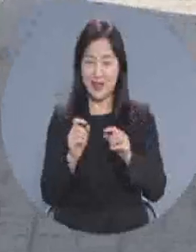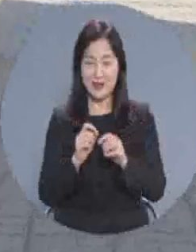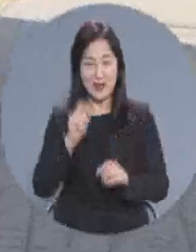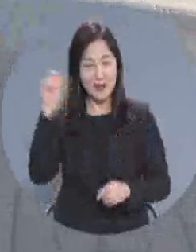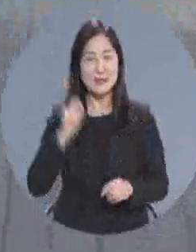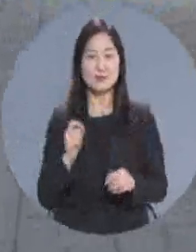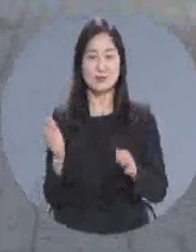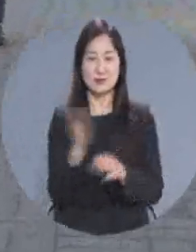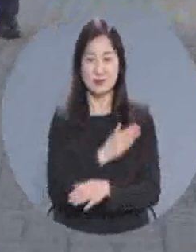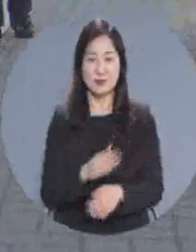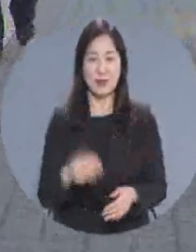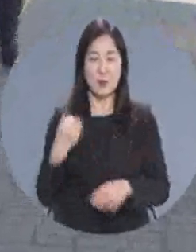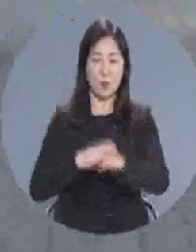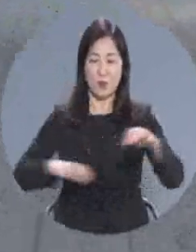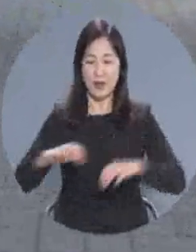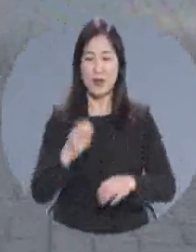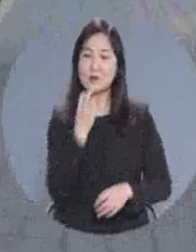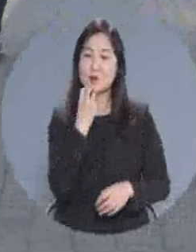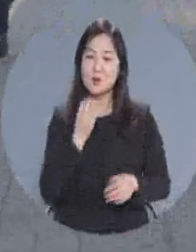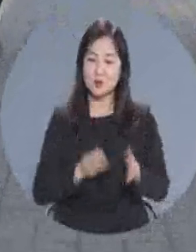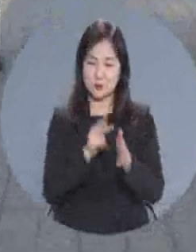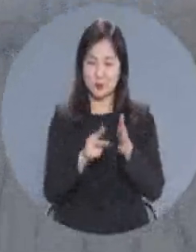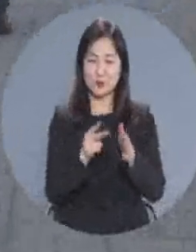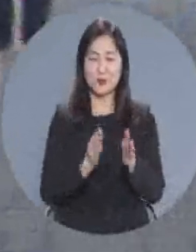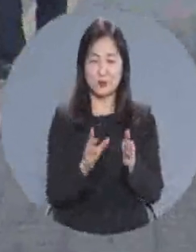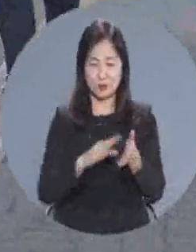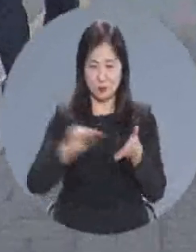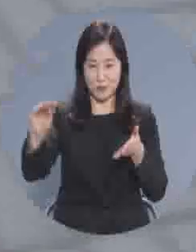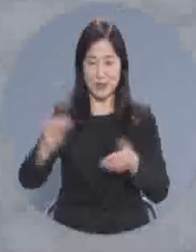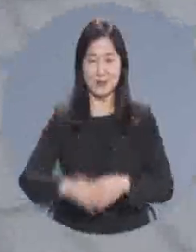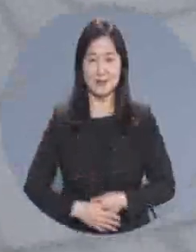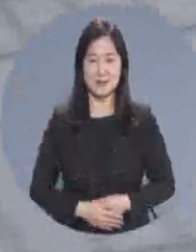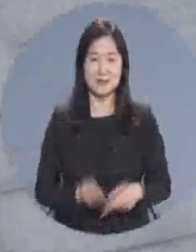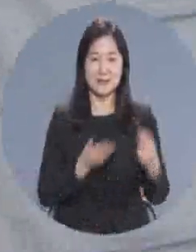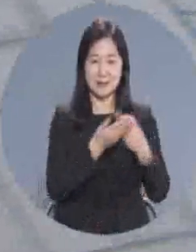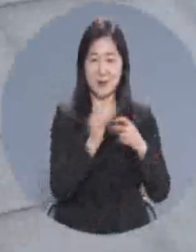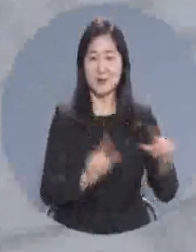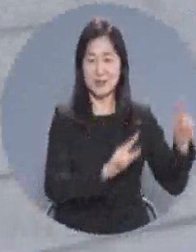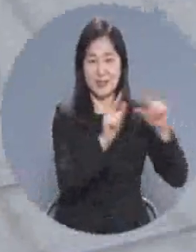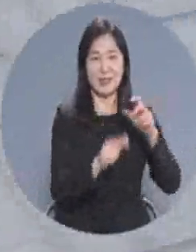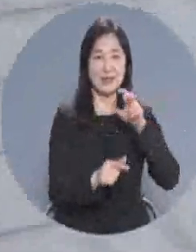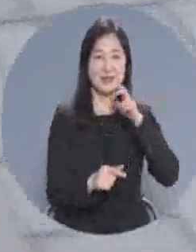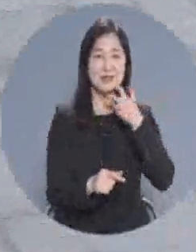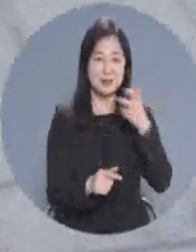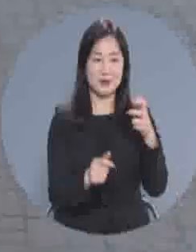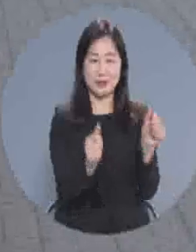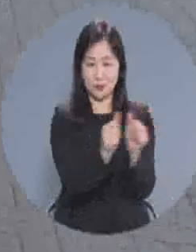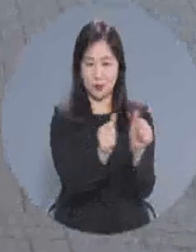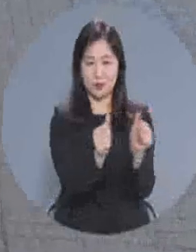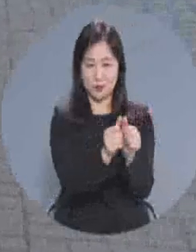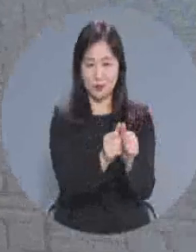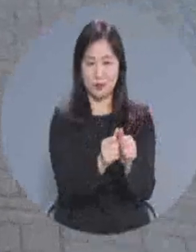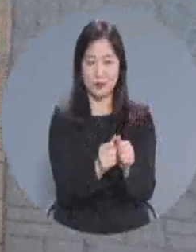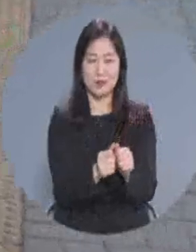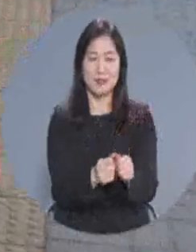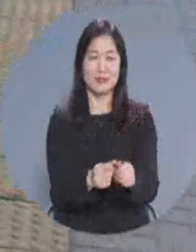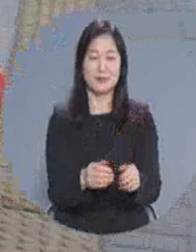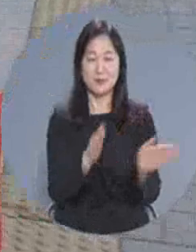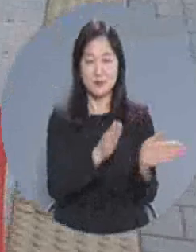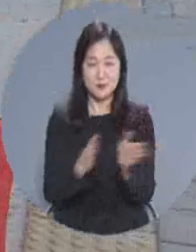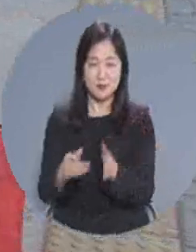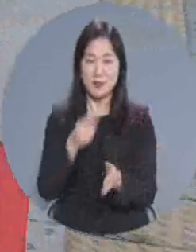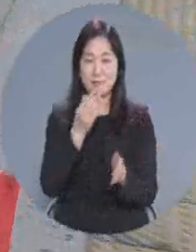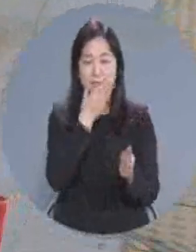아침부터 역귀성에 나섰습니다. 섬에 사는 70대 부부도 새벽까지 장만한 음식들을 가득 들고 서울행 열차에